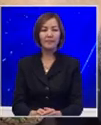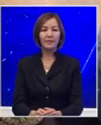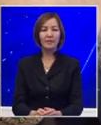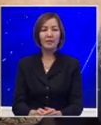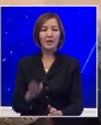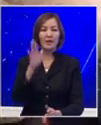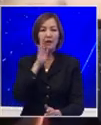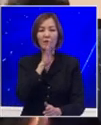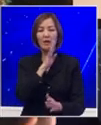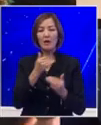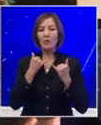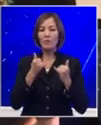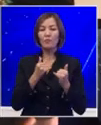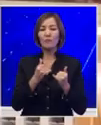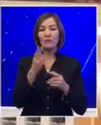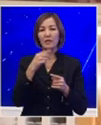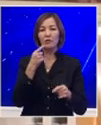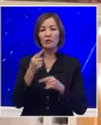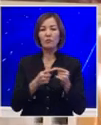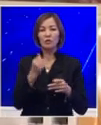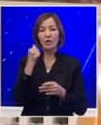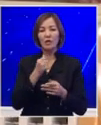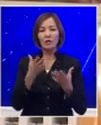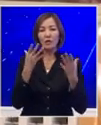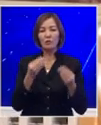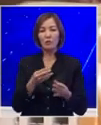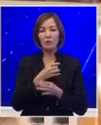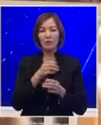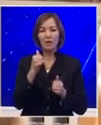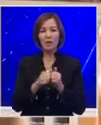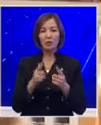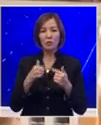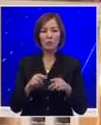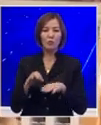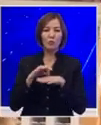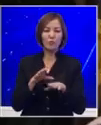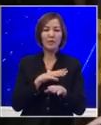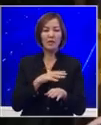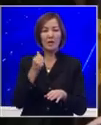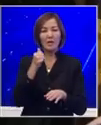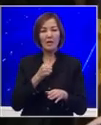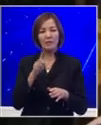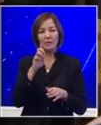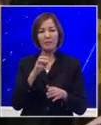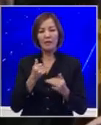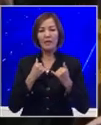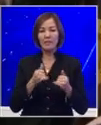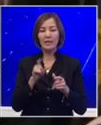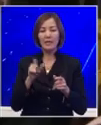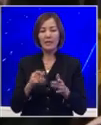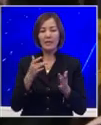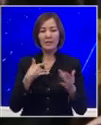Анаға құрмет музейі дәстүр бойынша қарттар күніне арналған мерекелік шараны жыл сайын ұйымдастырып отырады. Қарттары бар ел ардақты деп аталатын